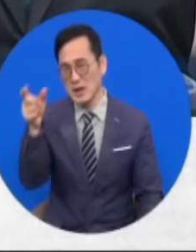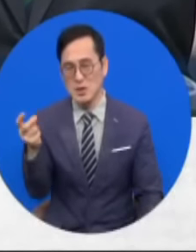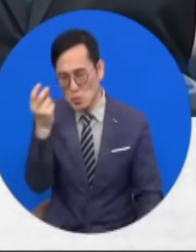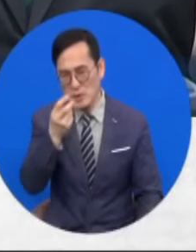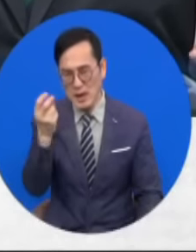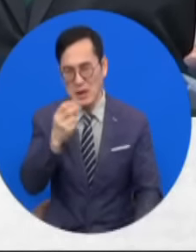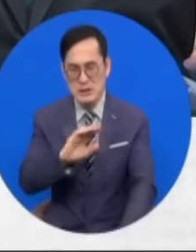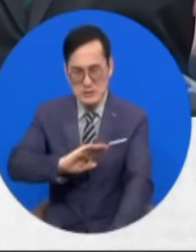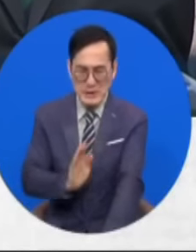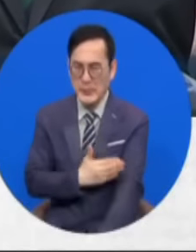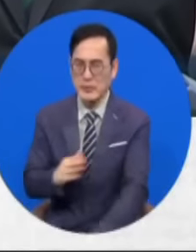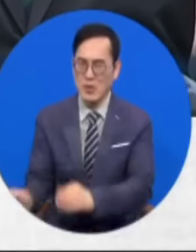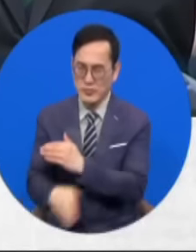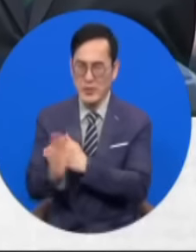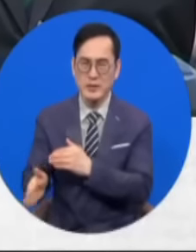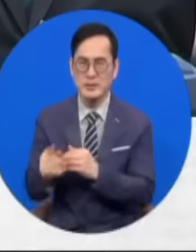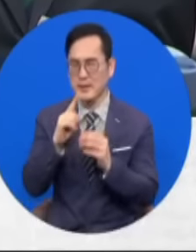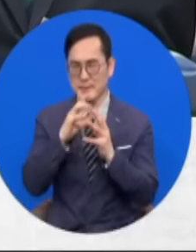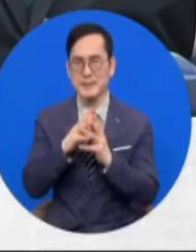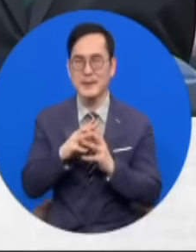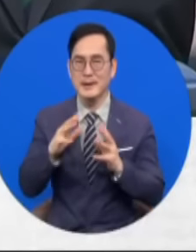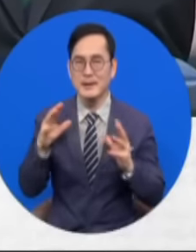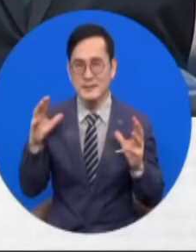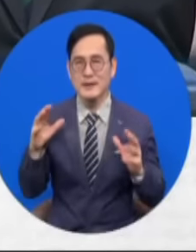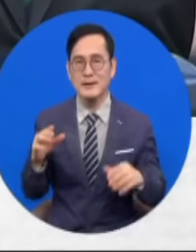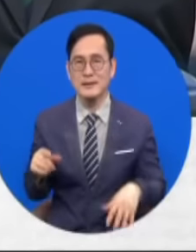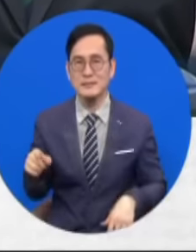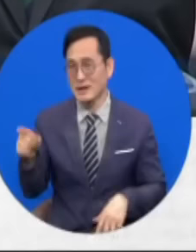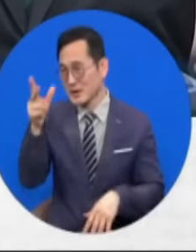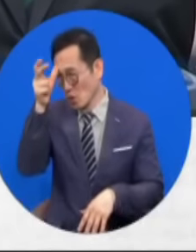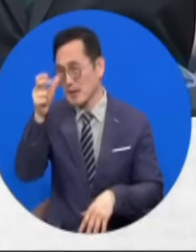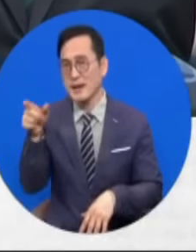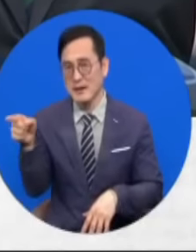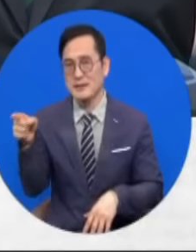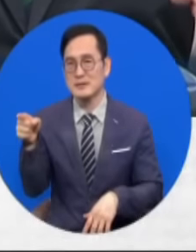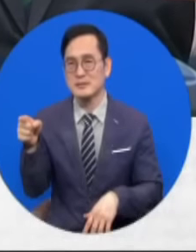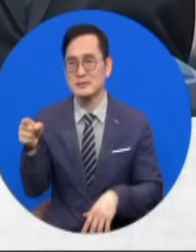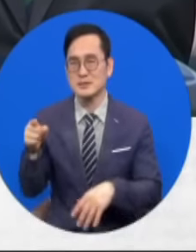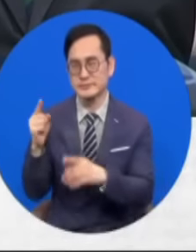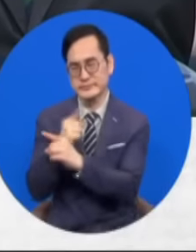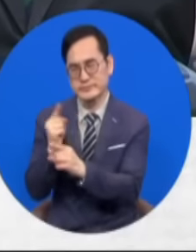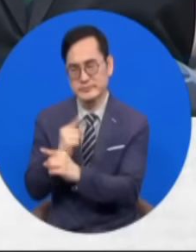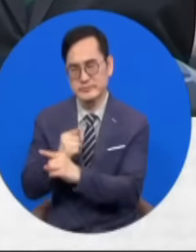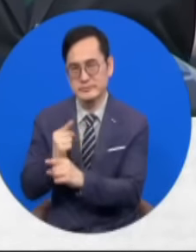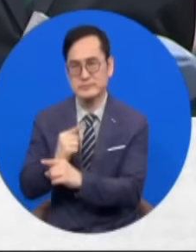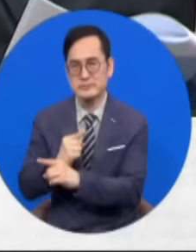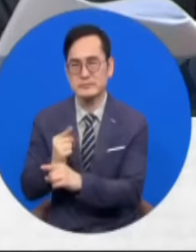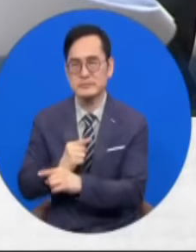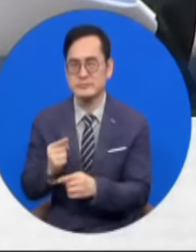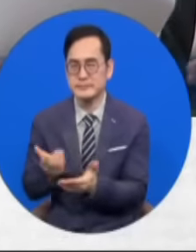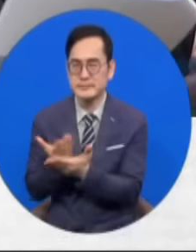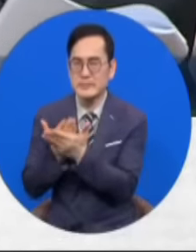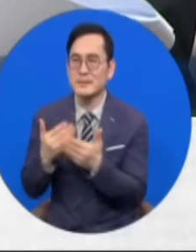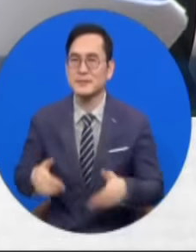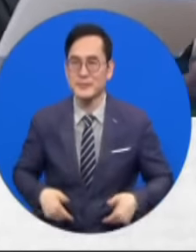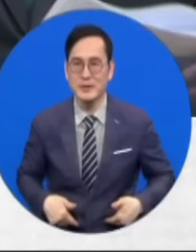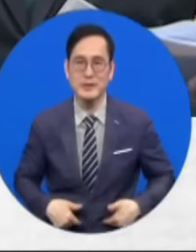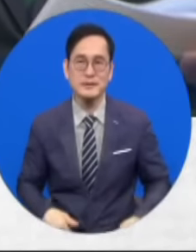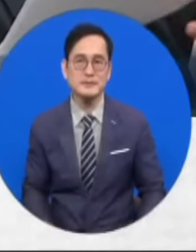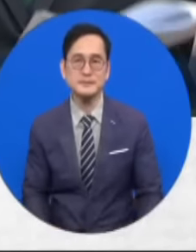아니면 이걸 재발 방지 대책 이런 것들을 마련해서 어 경찰의 신뢰를 높이는 것도 필요하고 좀 빠르게 조사를 해서 국민들이 지금이